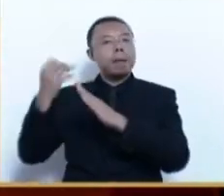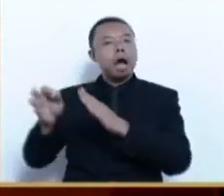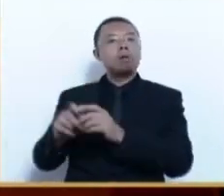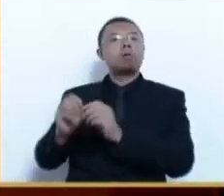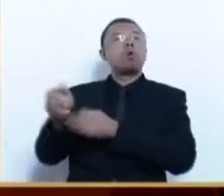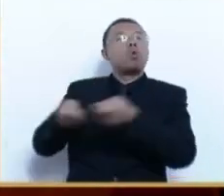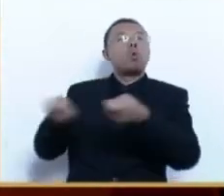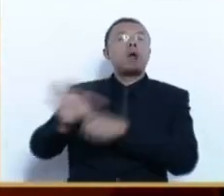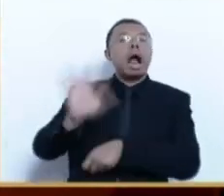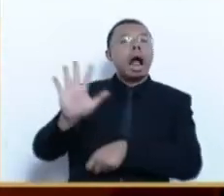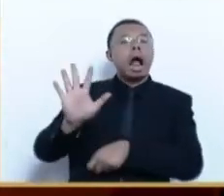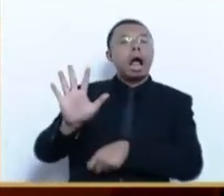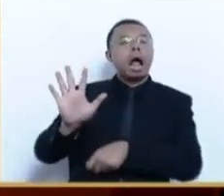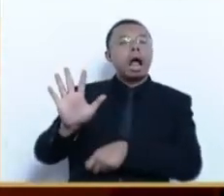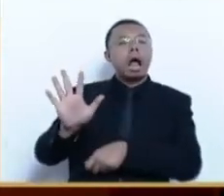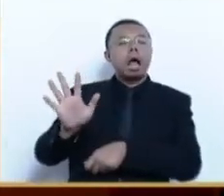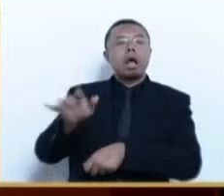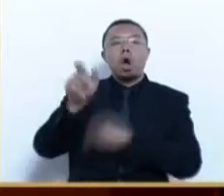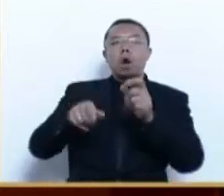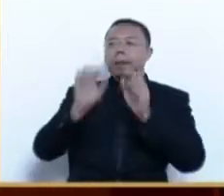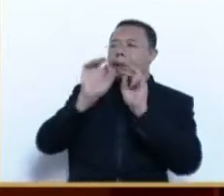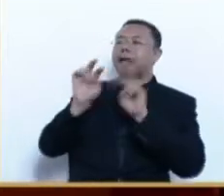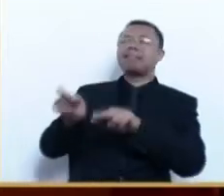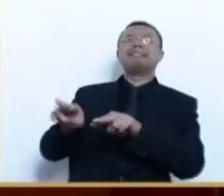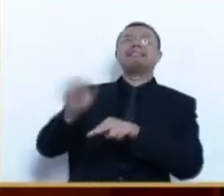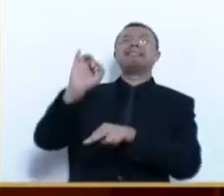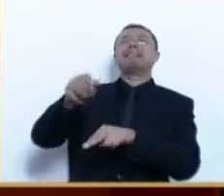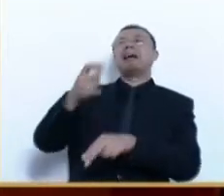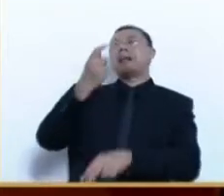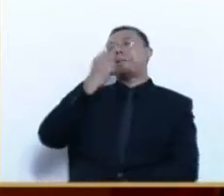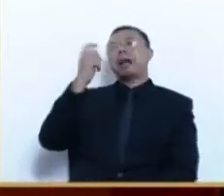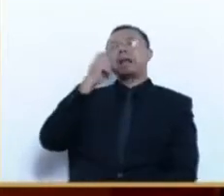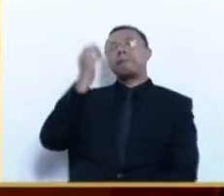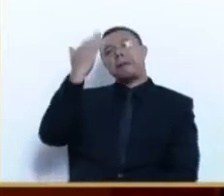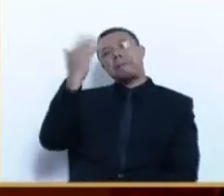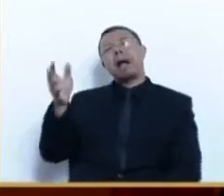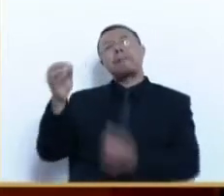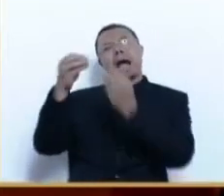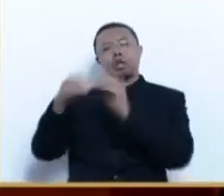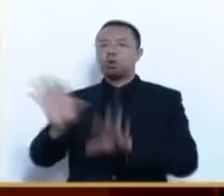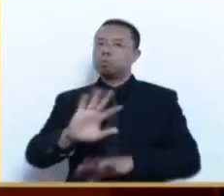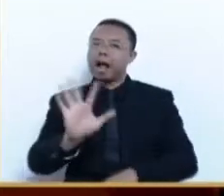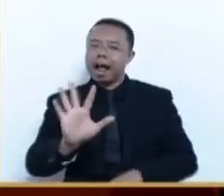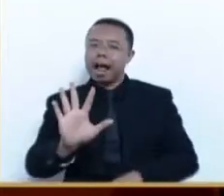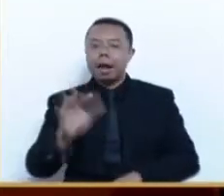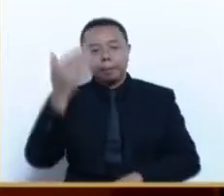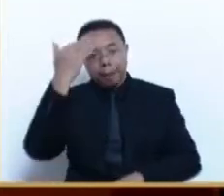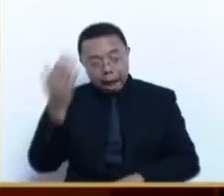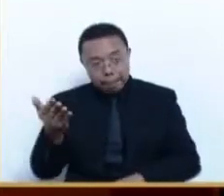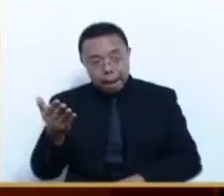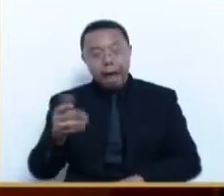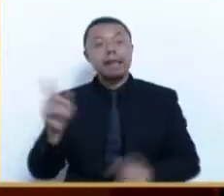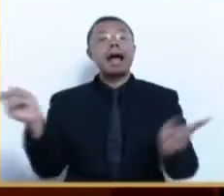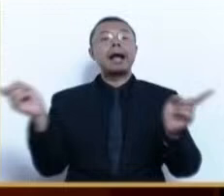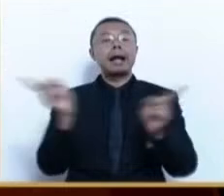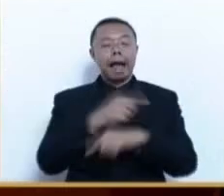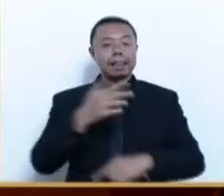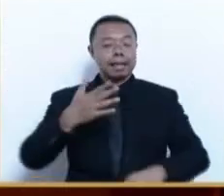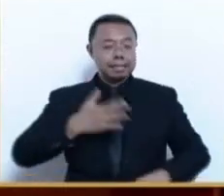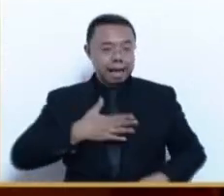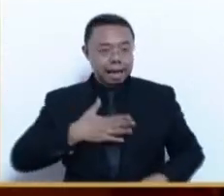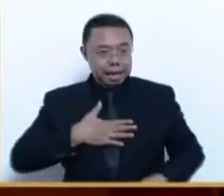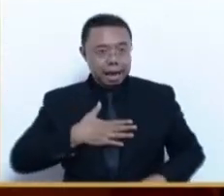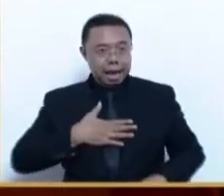diurus terus orang-orang bilang oh ini salah Pak Dara rumahnya jadi hancur kan enggak begitu karena pengganti saya